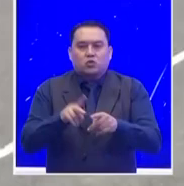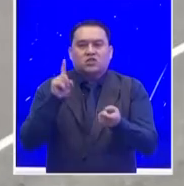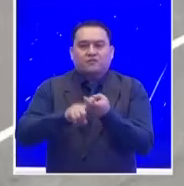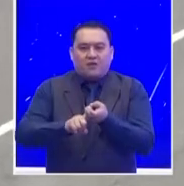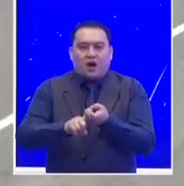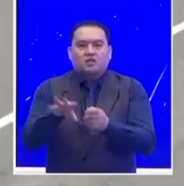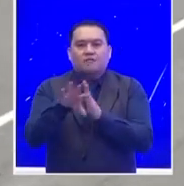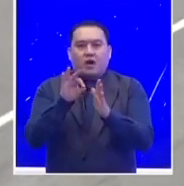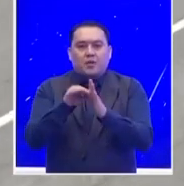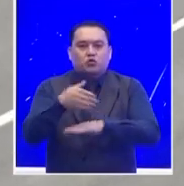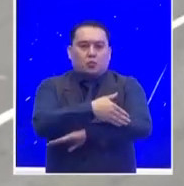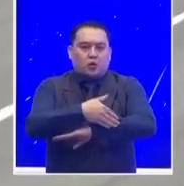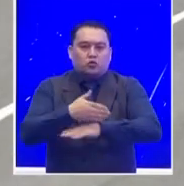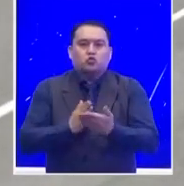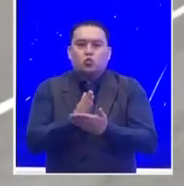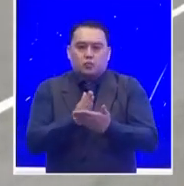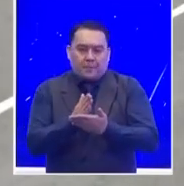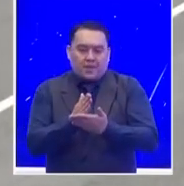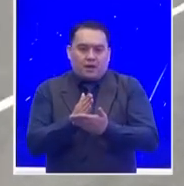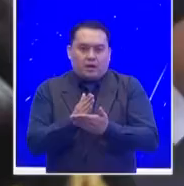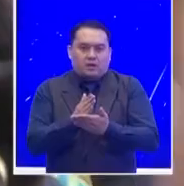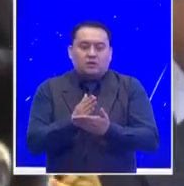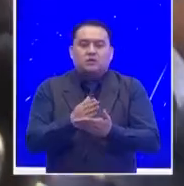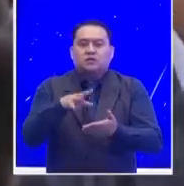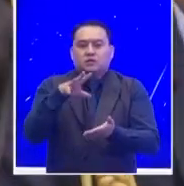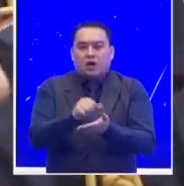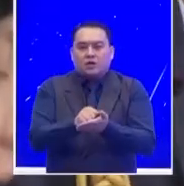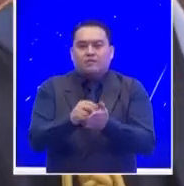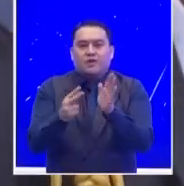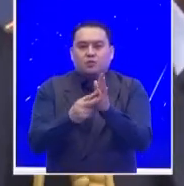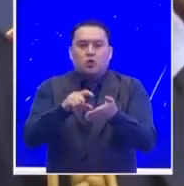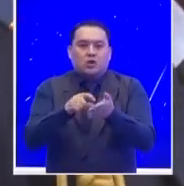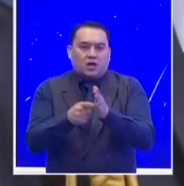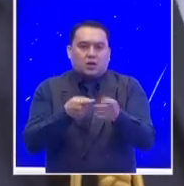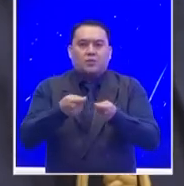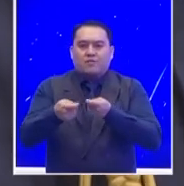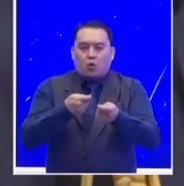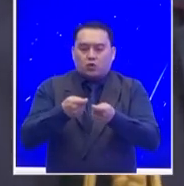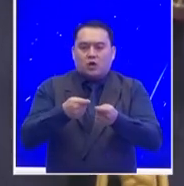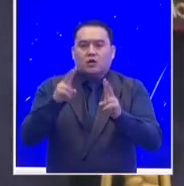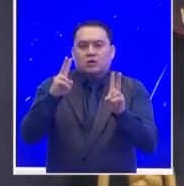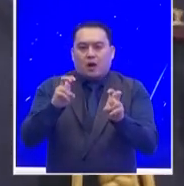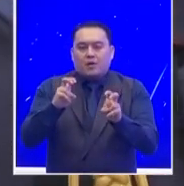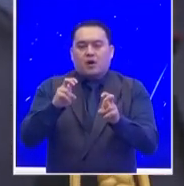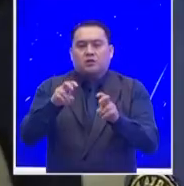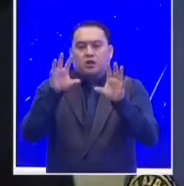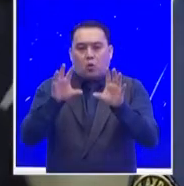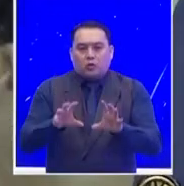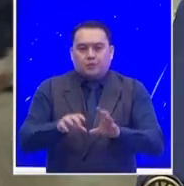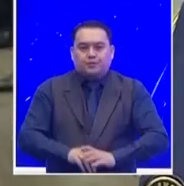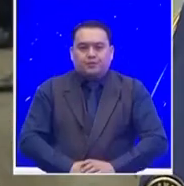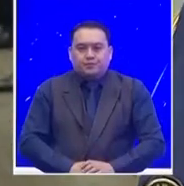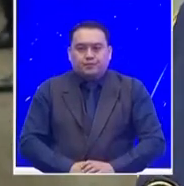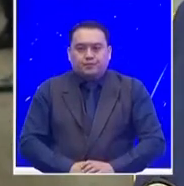свой выбор с пограничной службой. В настоящее время старшина ведет занятия с 8 классами. Уроки проводятся в рамках устава. Вот